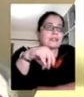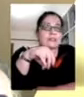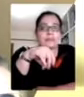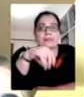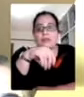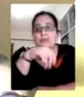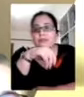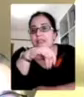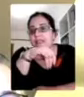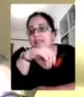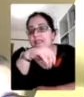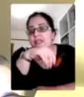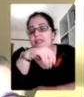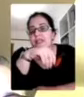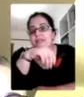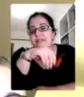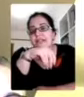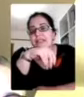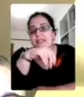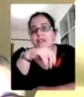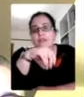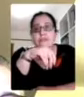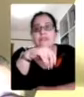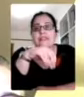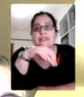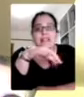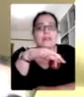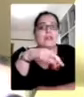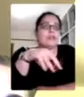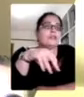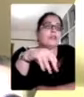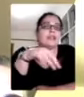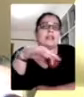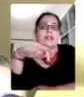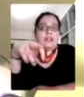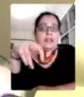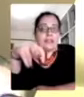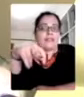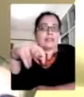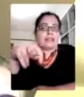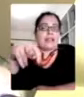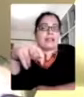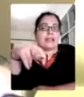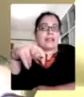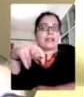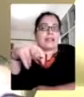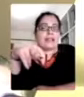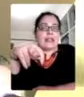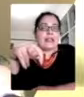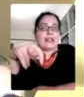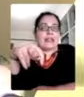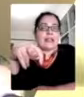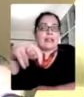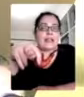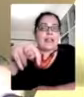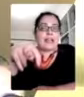Sorular bilmiyorum arada kaçırdığımız varsa emin vardır olun. muhakkak. Evet yani